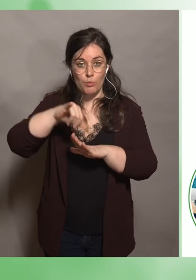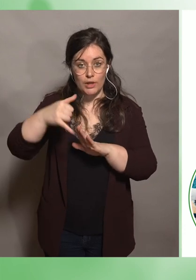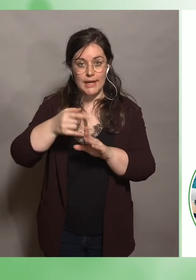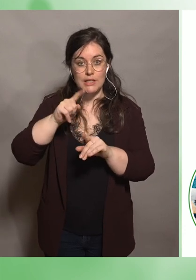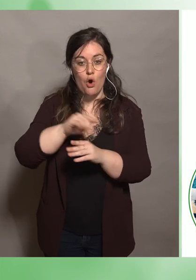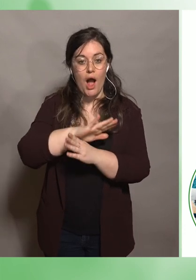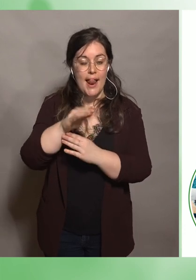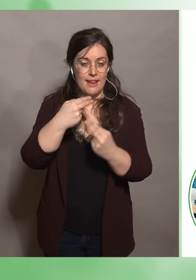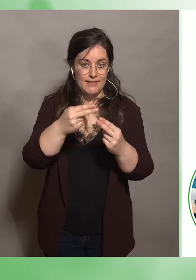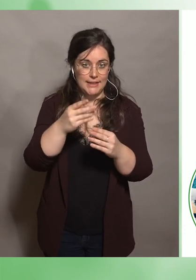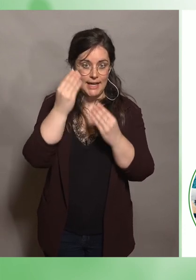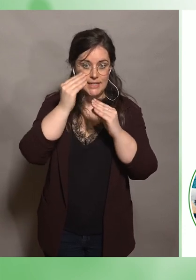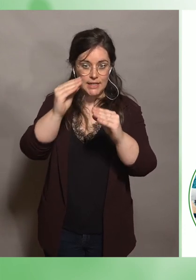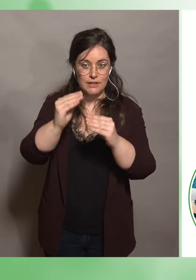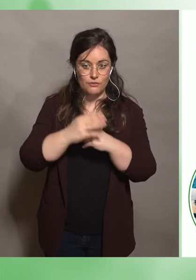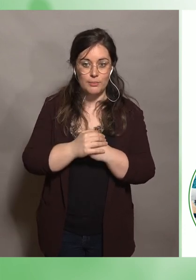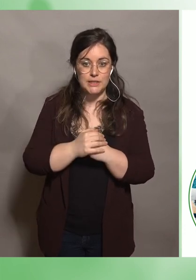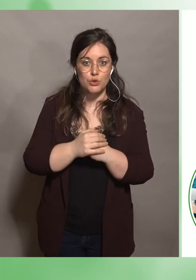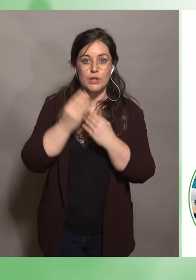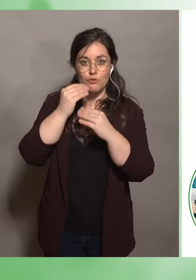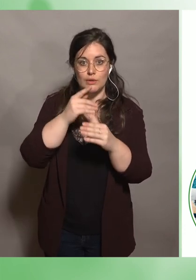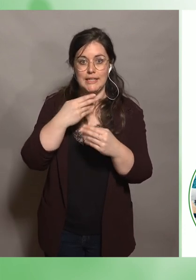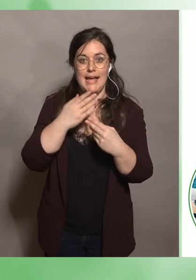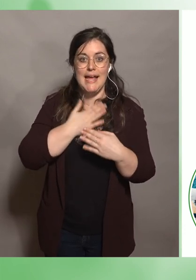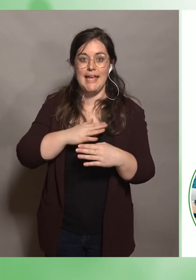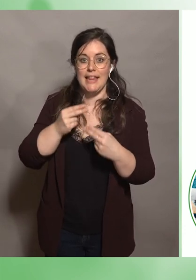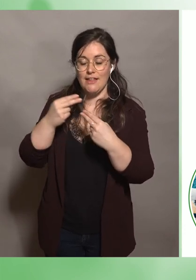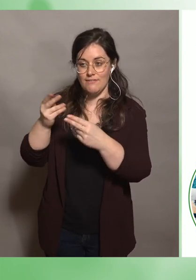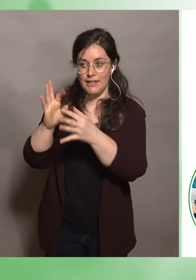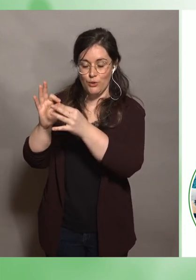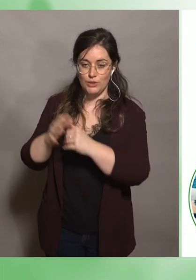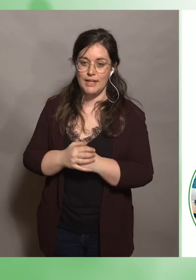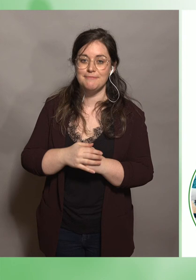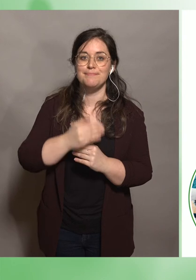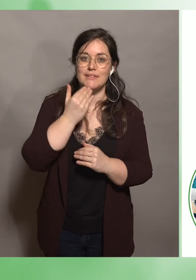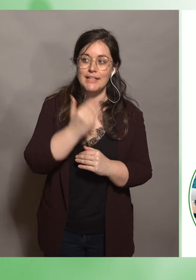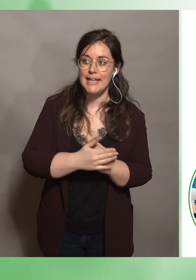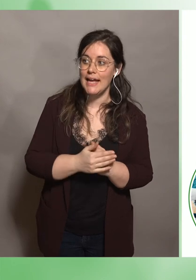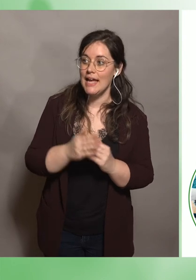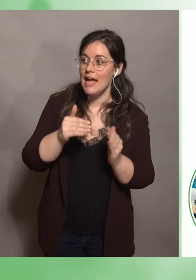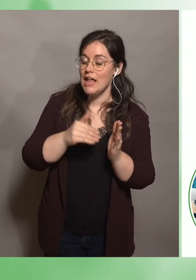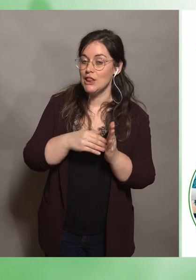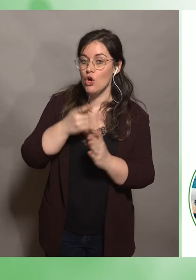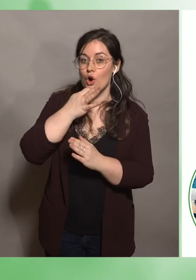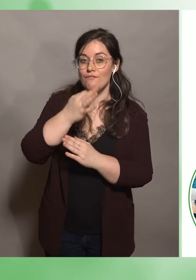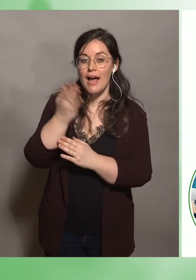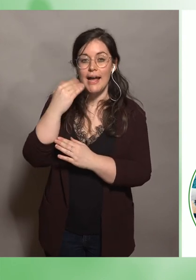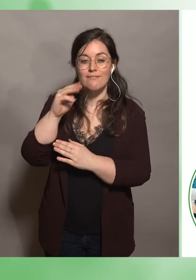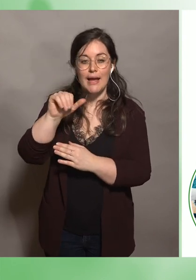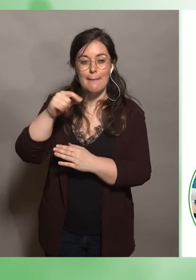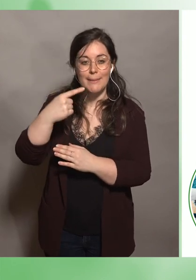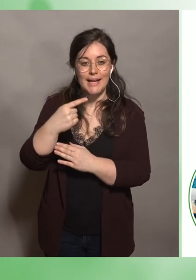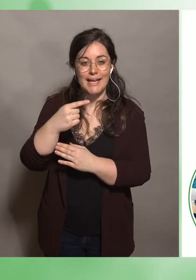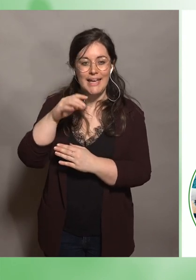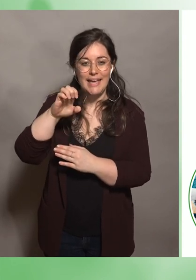alle weiteren Informationen. Wir leiten die Informationen gerne weiter. Danke sehr. Es war noch eine Frage an das MAG gerichtet, zwecks